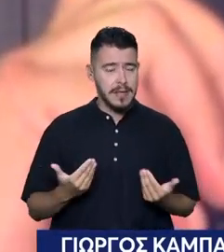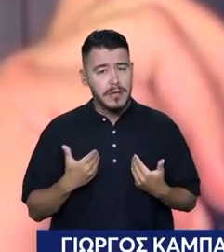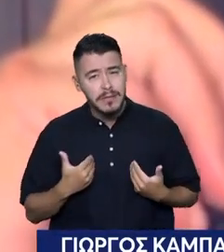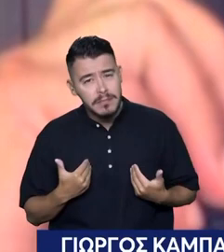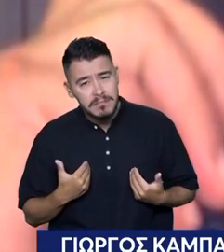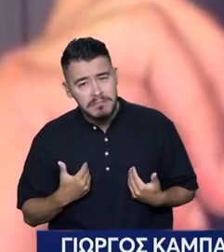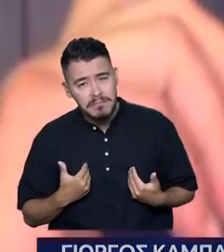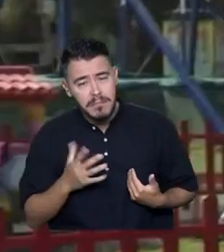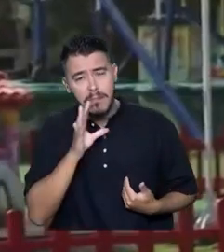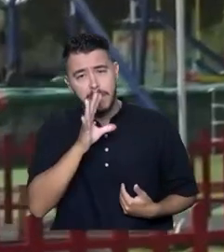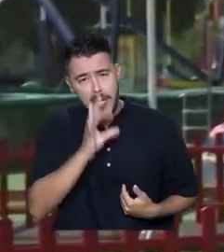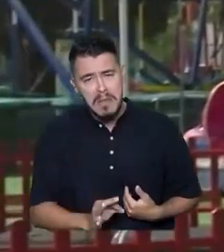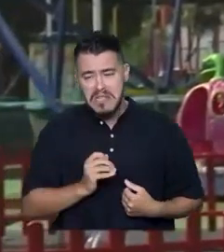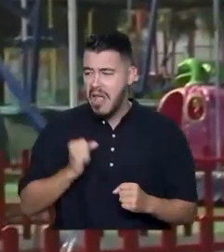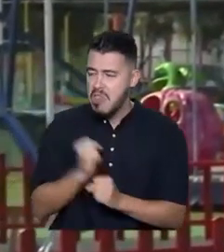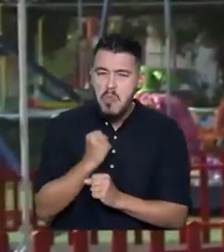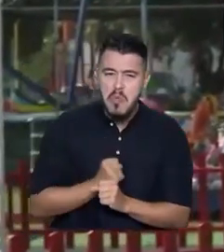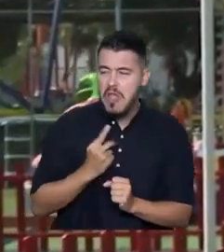των ανθρώπων με τη δουλειά μου.